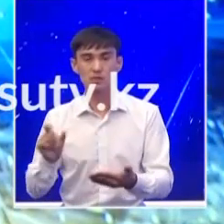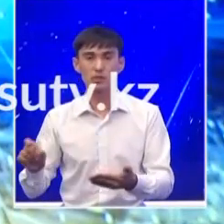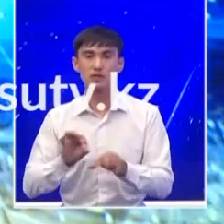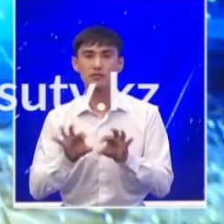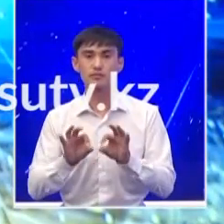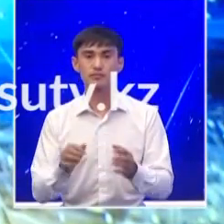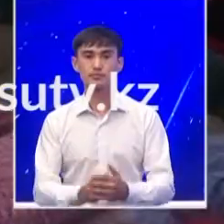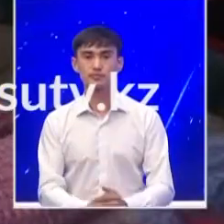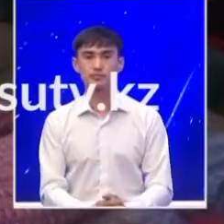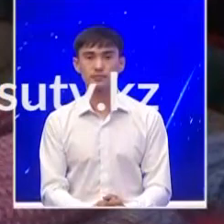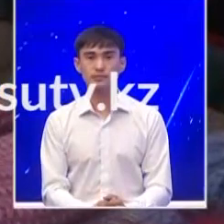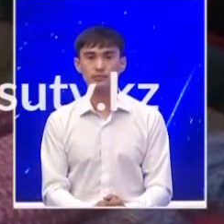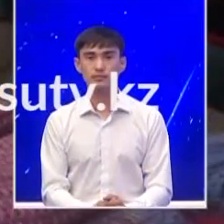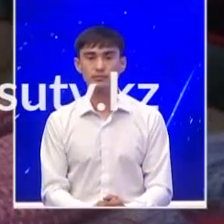корреспондент.